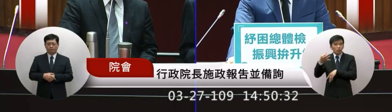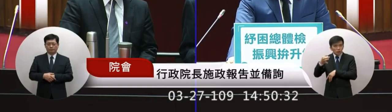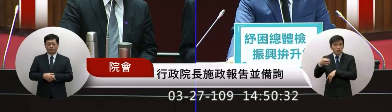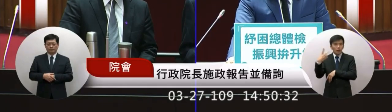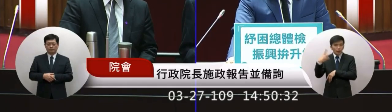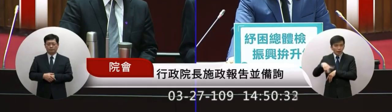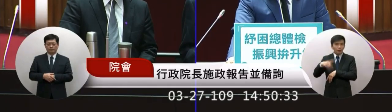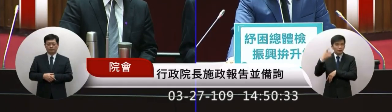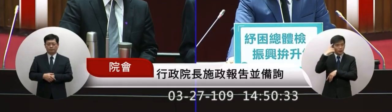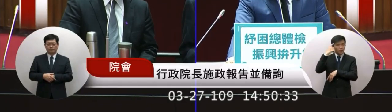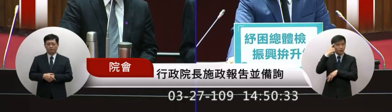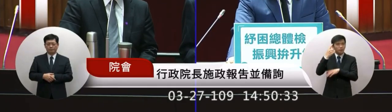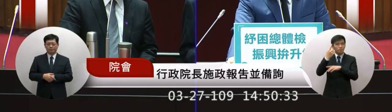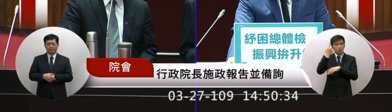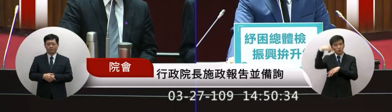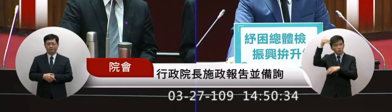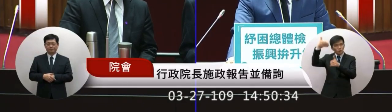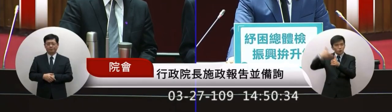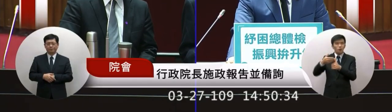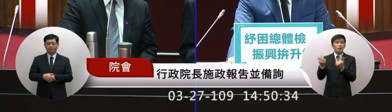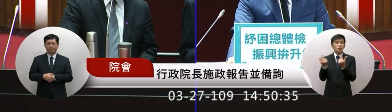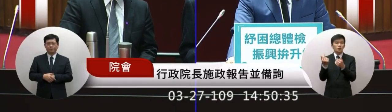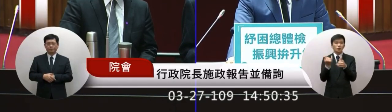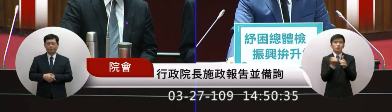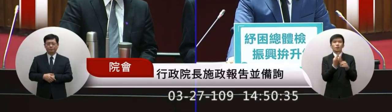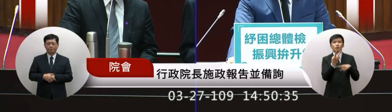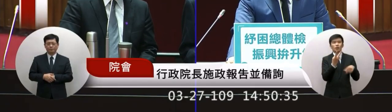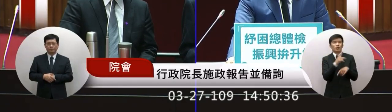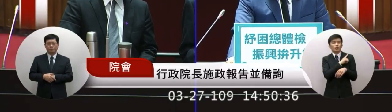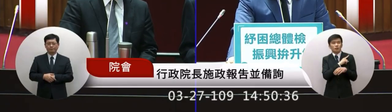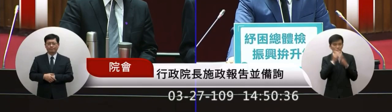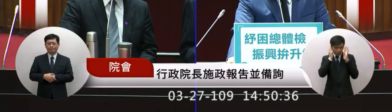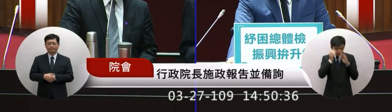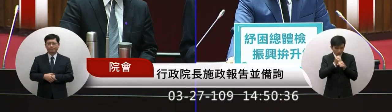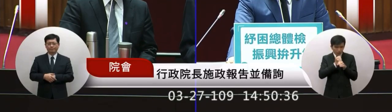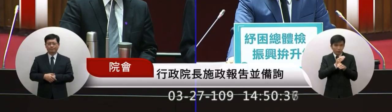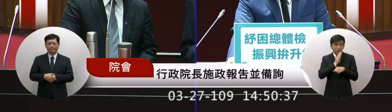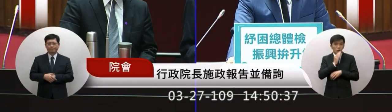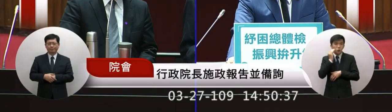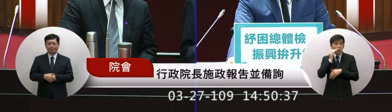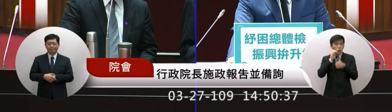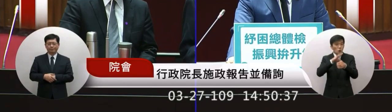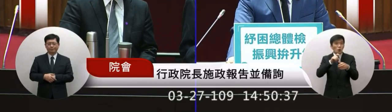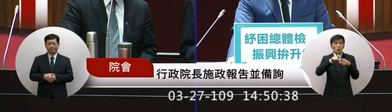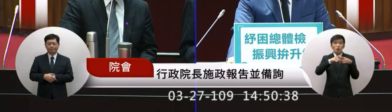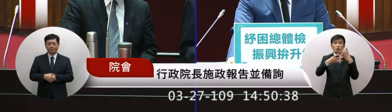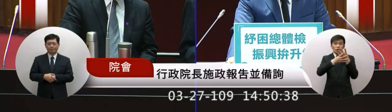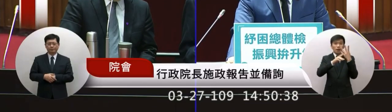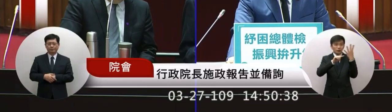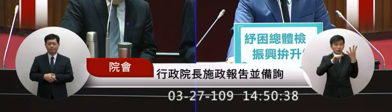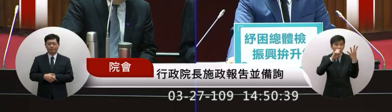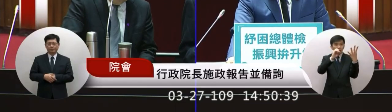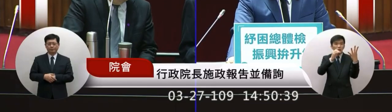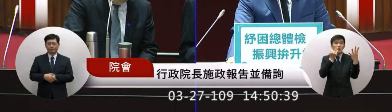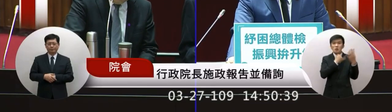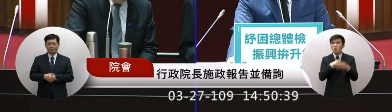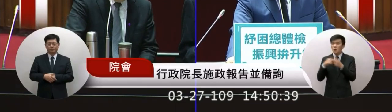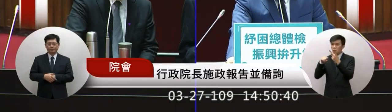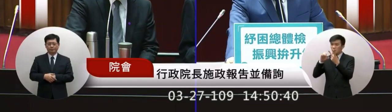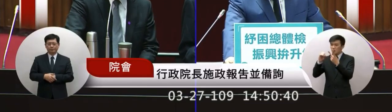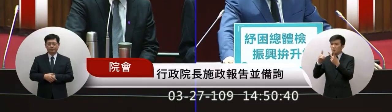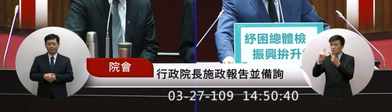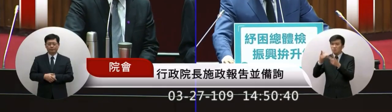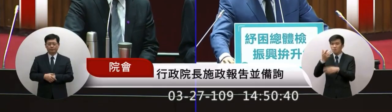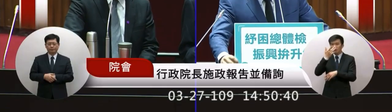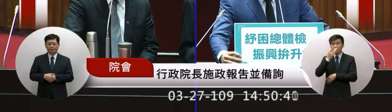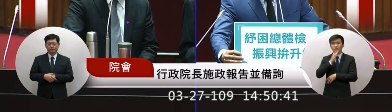传统，有的是那翁仔某家己可能两三个月就在做啊，你别跟说工业 4.0 他可能连工业 2.0 都还到不了，那这个部